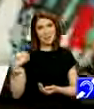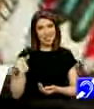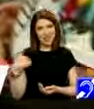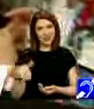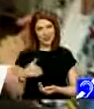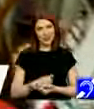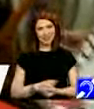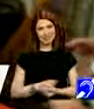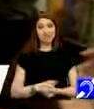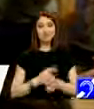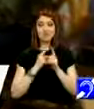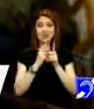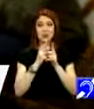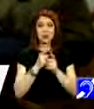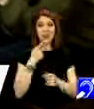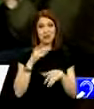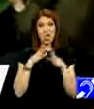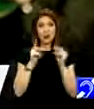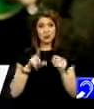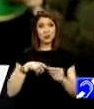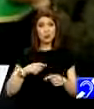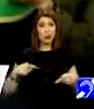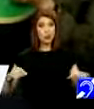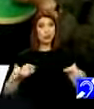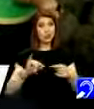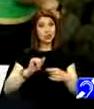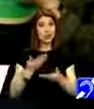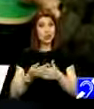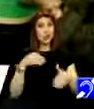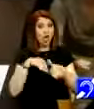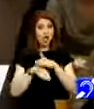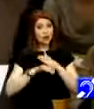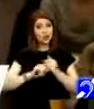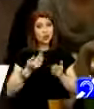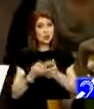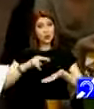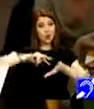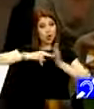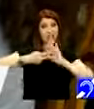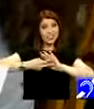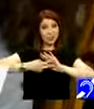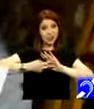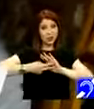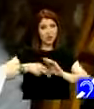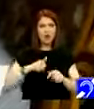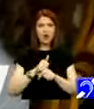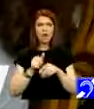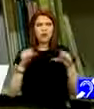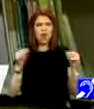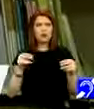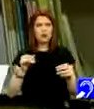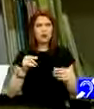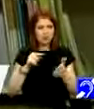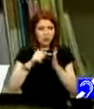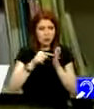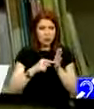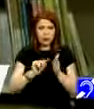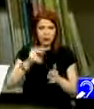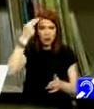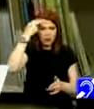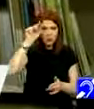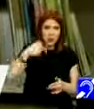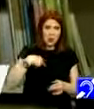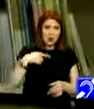miercuri. Cursurile de limba română sunt o provocare și pentru refugiați, dar și pentru organizatori. Sunt foarte multe necunoscute. Noi, așa cum știți,